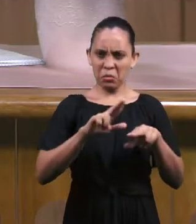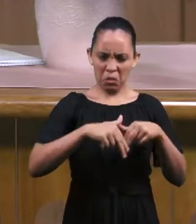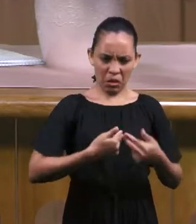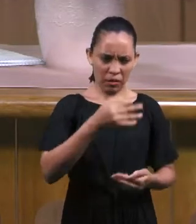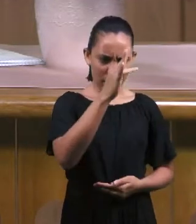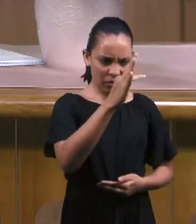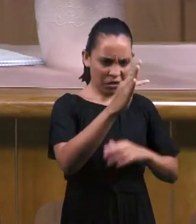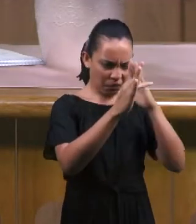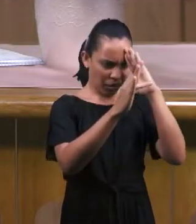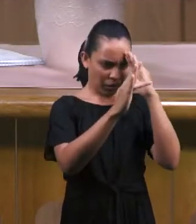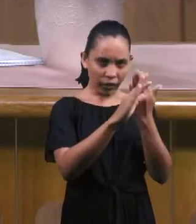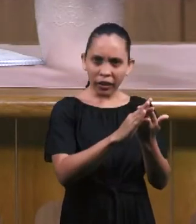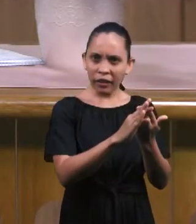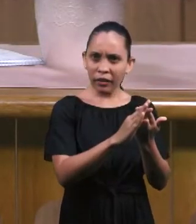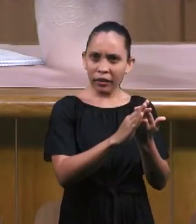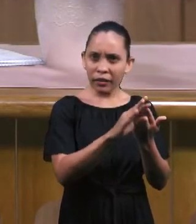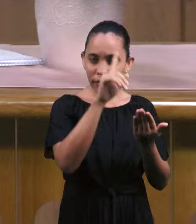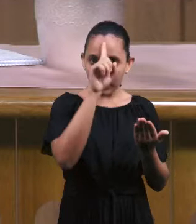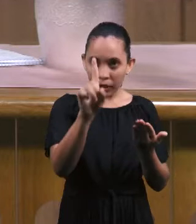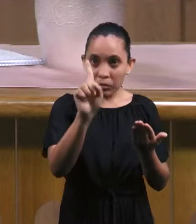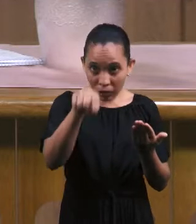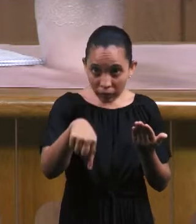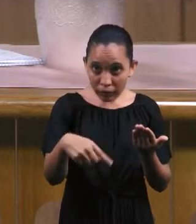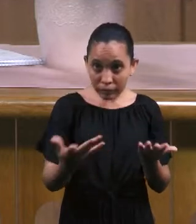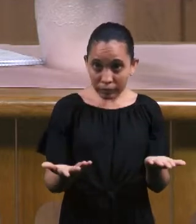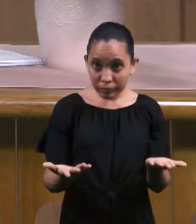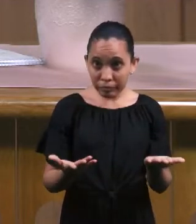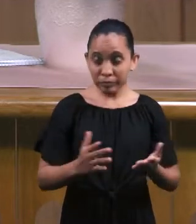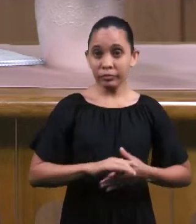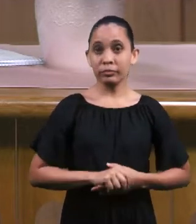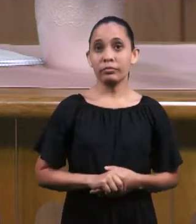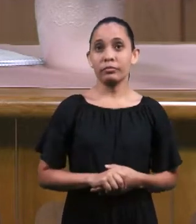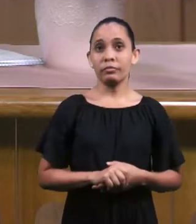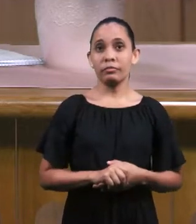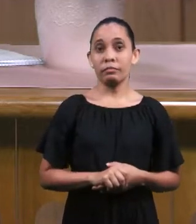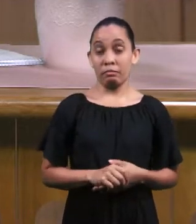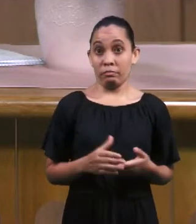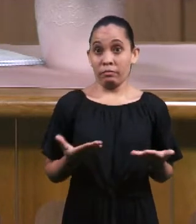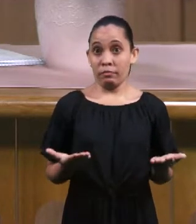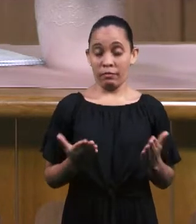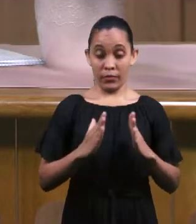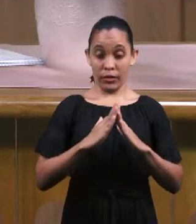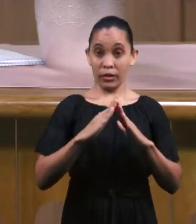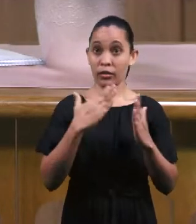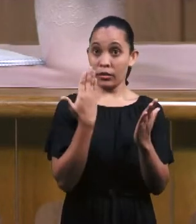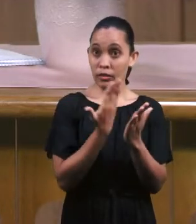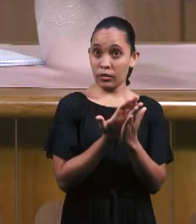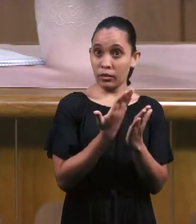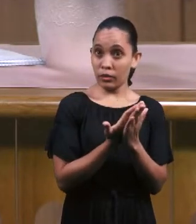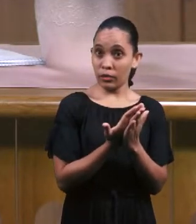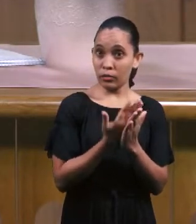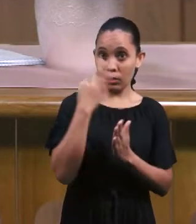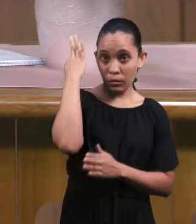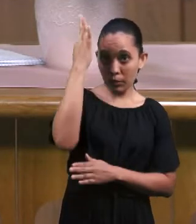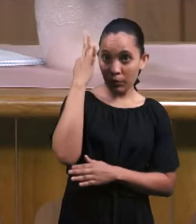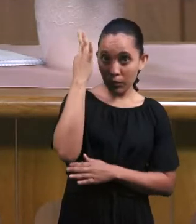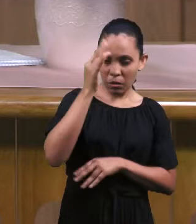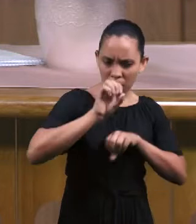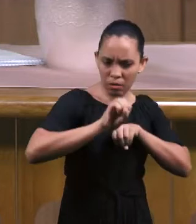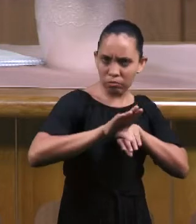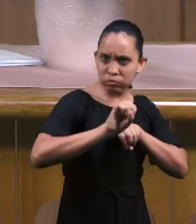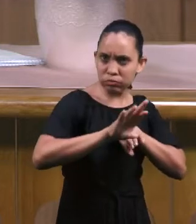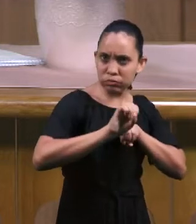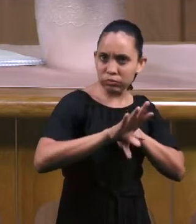C'est cela. La scolastique médiévale prêchait cela. Thomas d'Aquin,